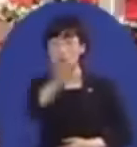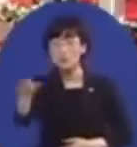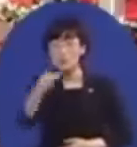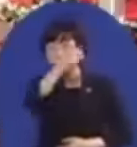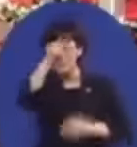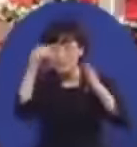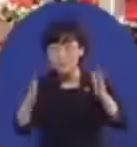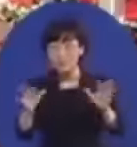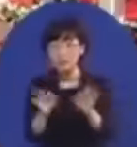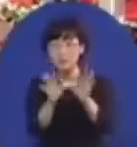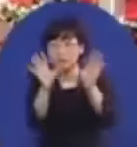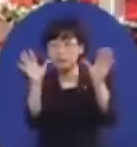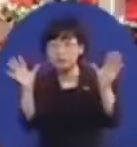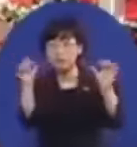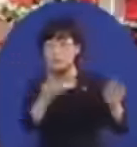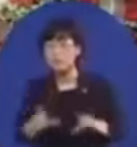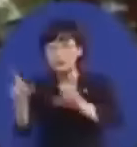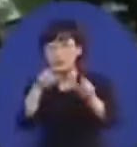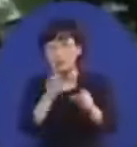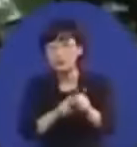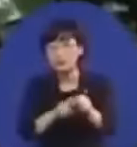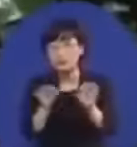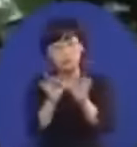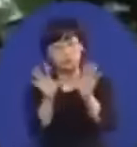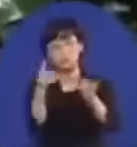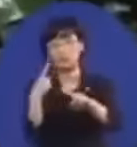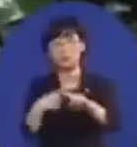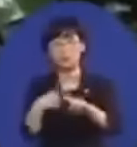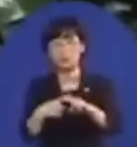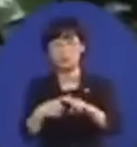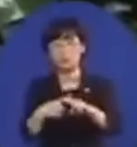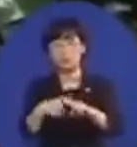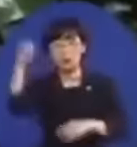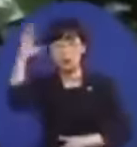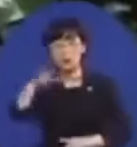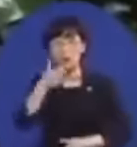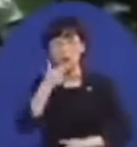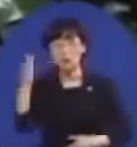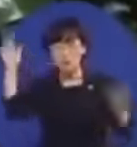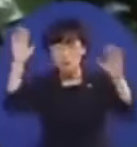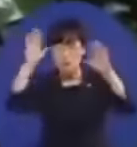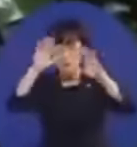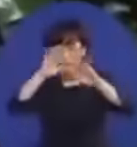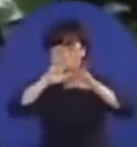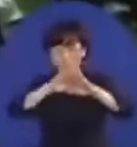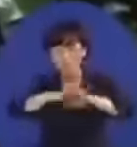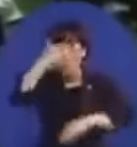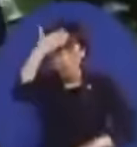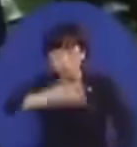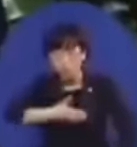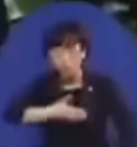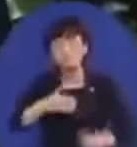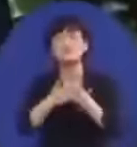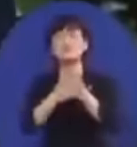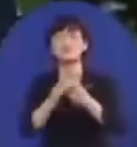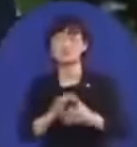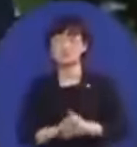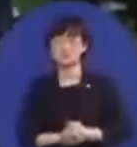사라지면 삶을 목적이 안 보입니다. 빛이 없는 데는 캄캄하여 앞에 안 보이잖아요.